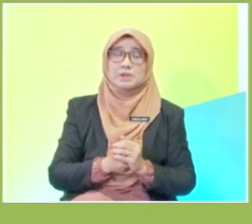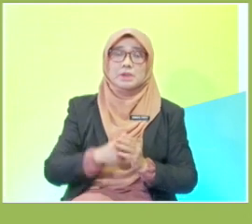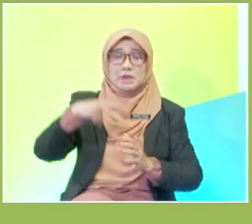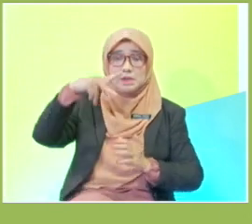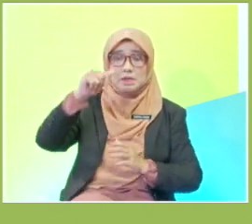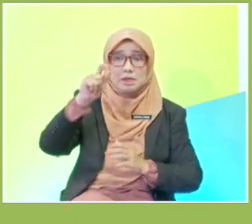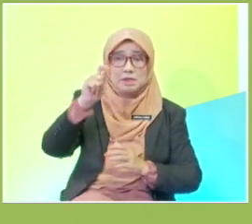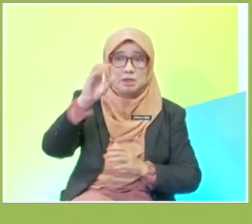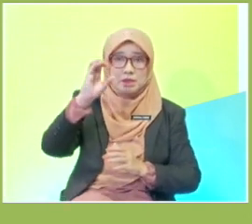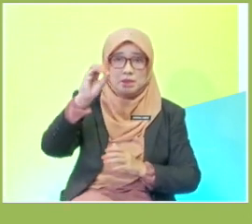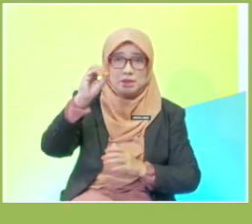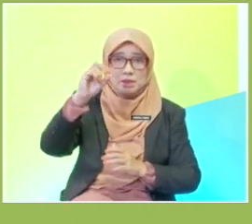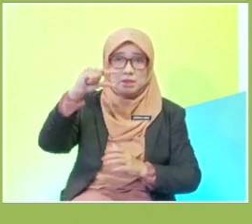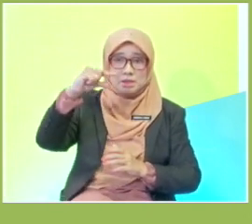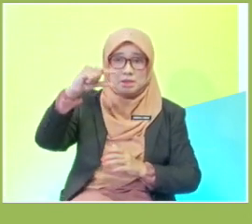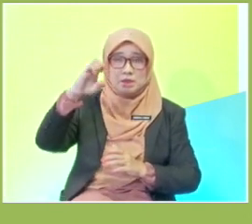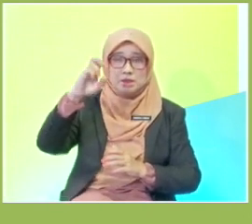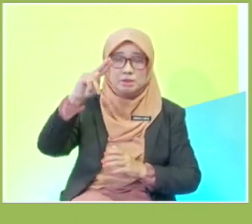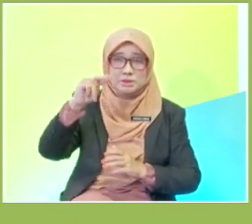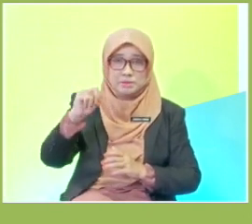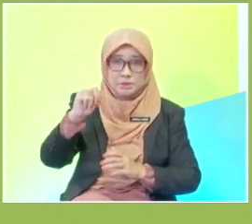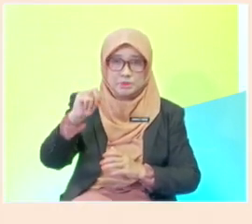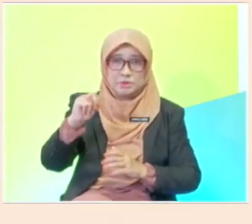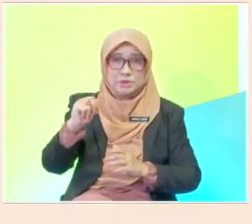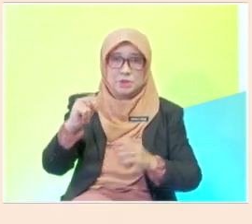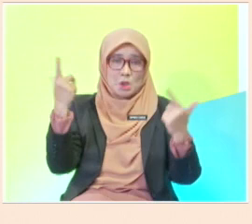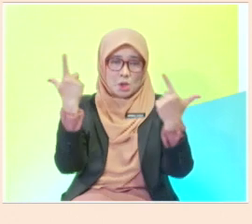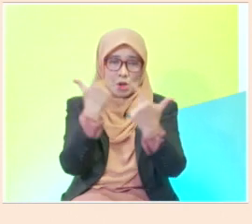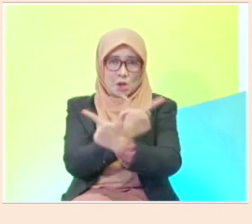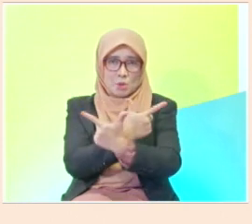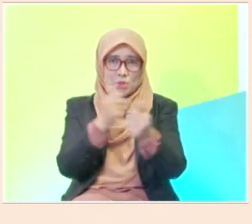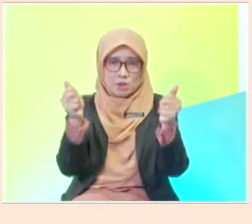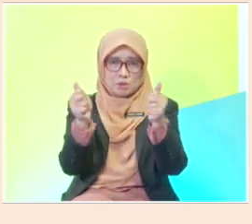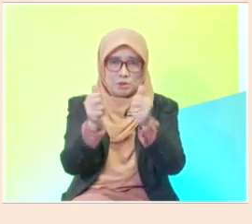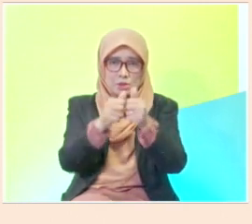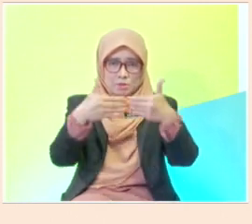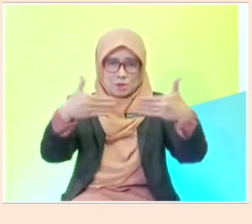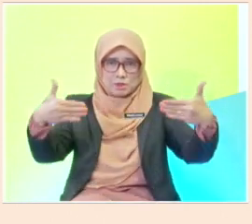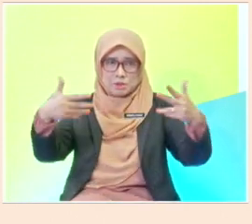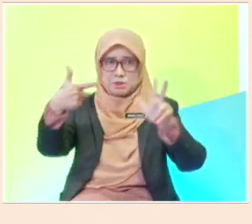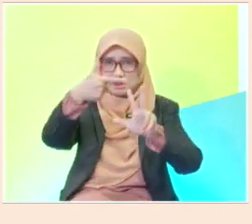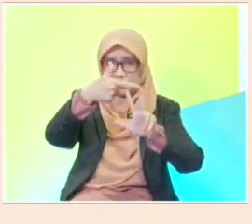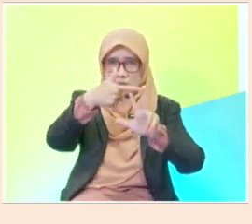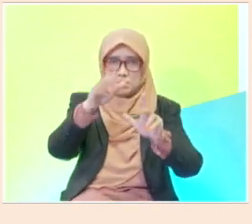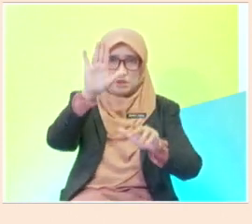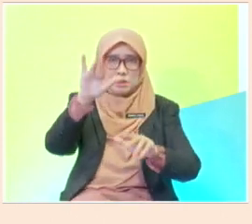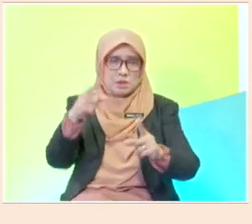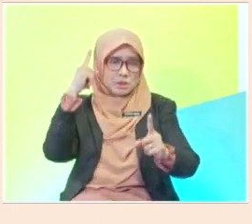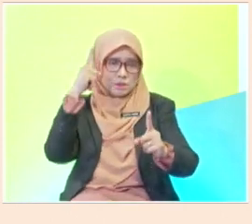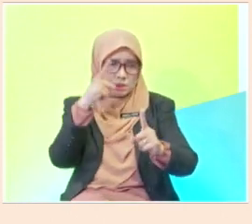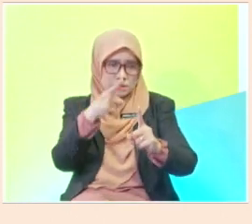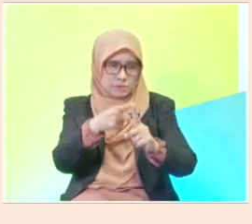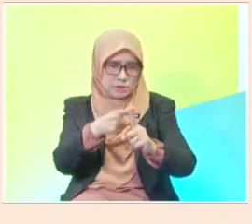dengan barisan pertahanan yang ketiga, yang lebih spesifik. Okey, barisan pertahanan yang ketiga ialah